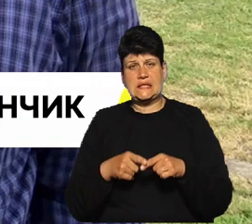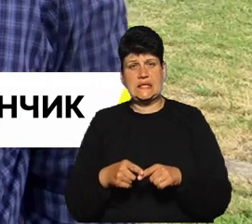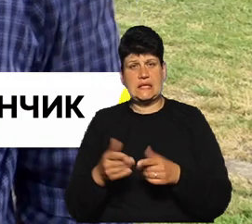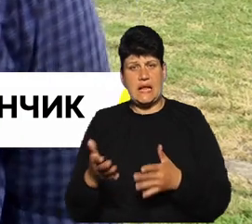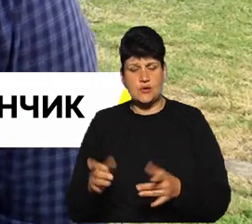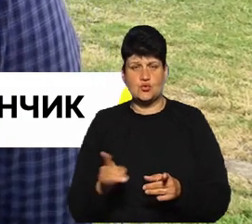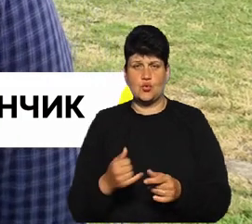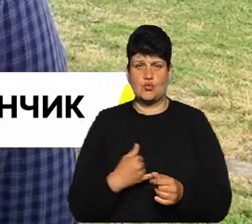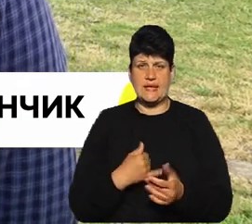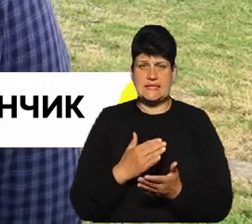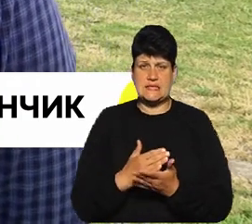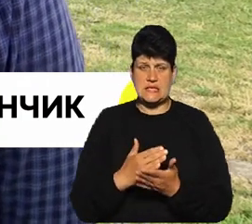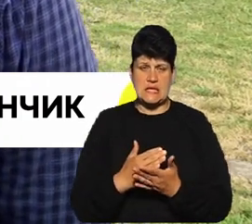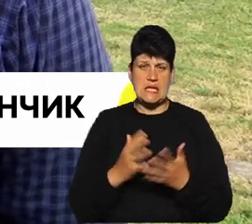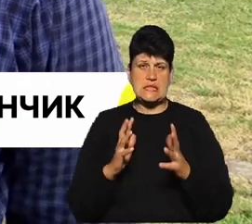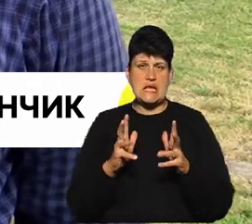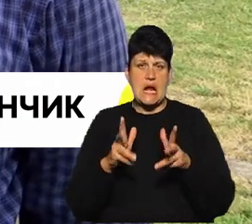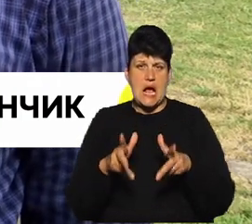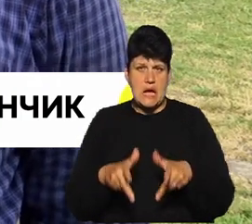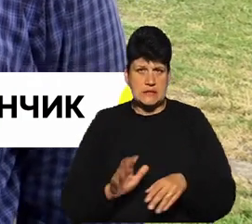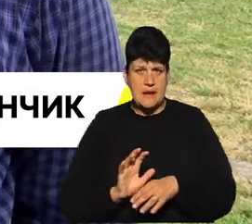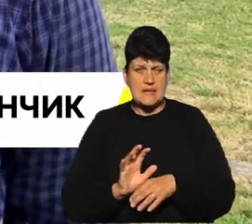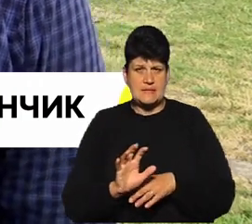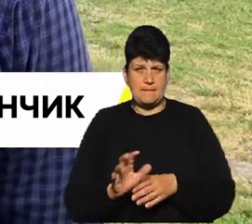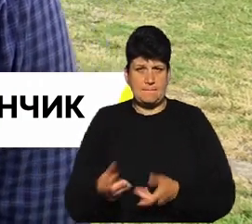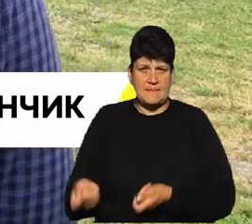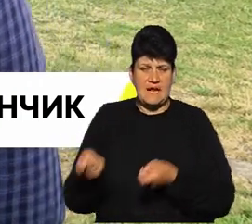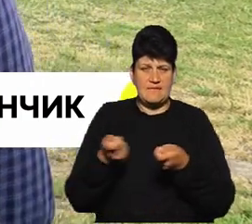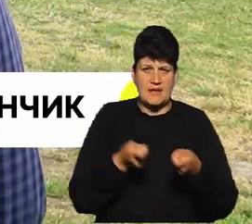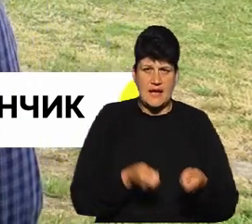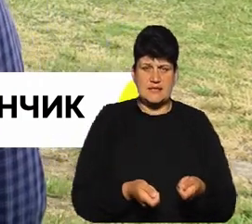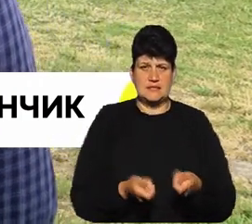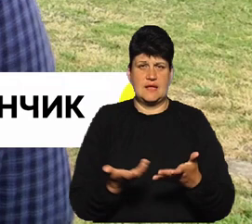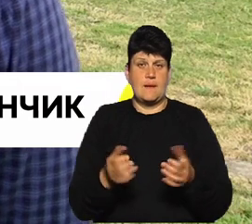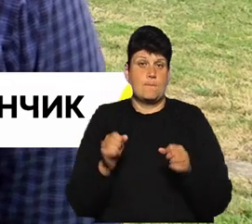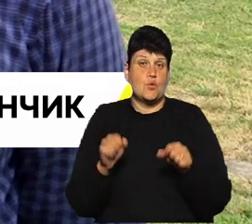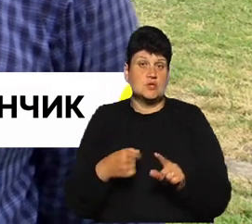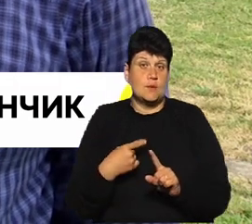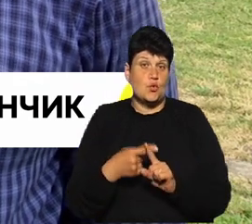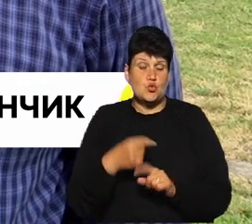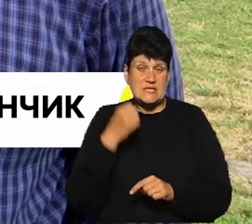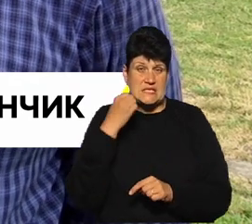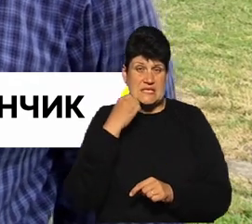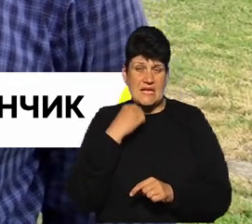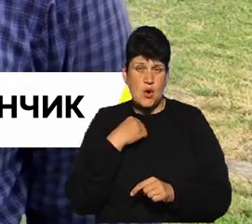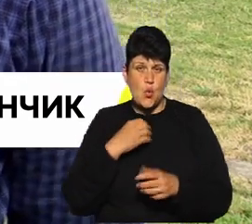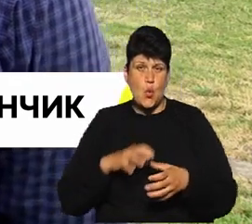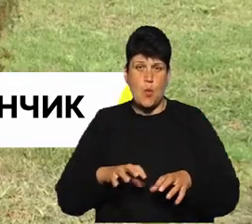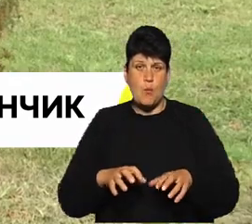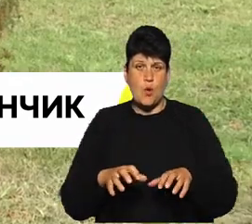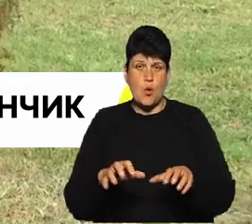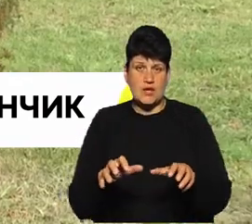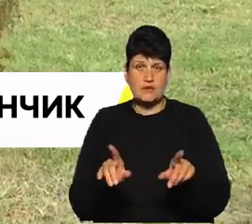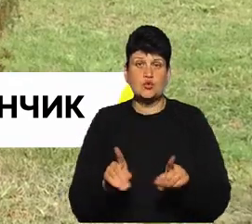там якимось трактором, екскаватором щось привезти, підвезти, плюс ще там може якусь стару бруківку, та що в нас